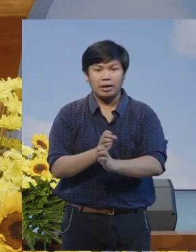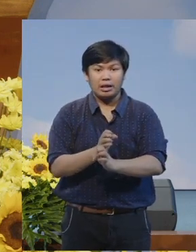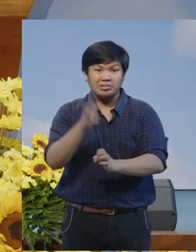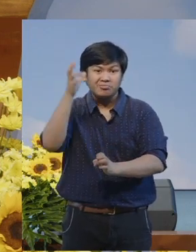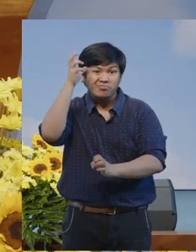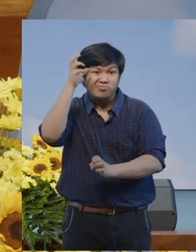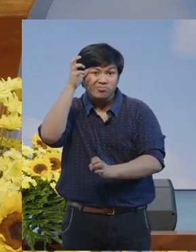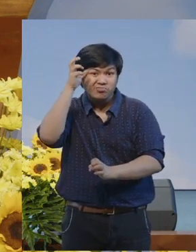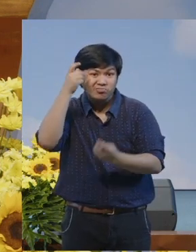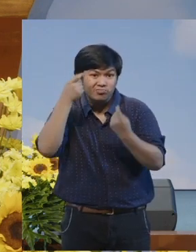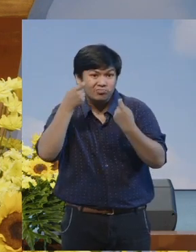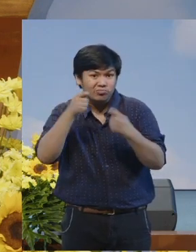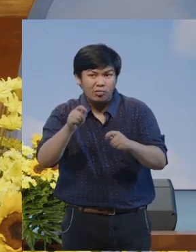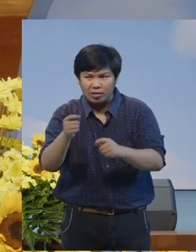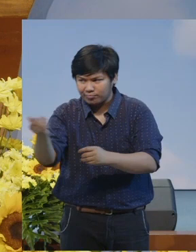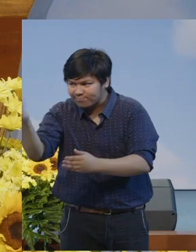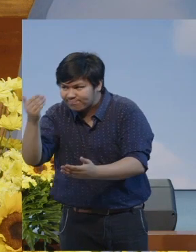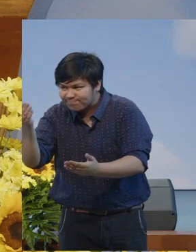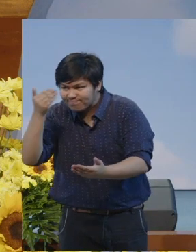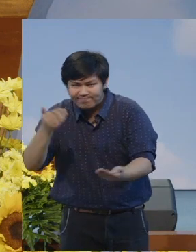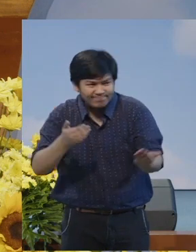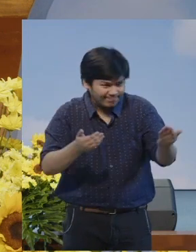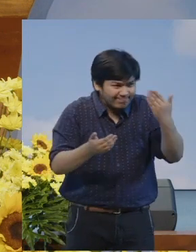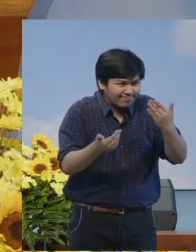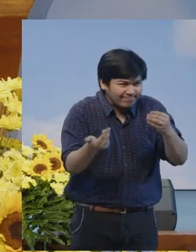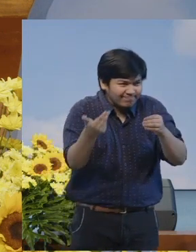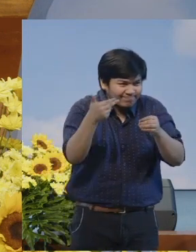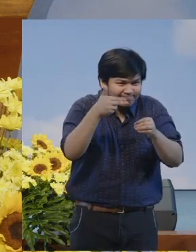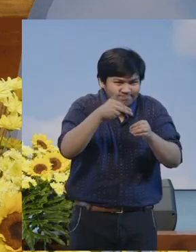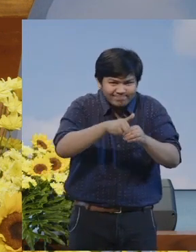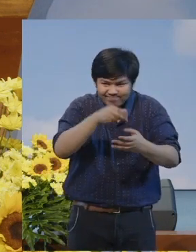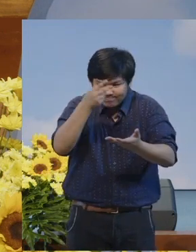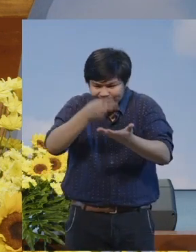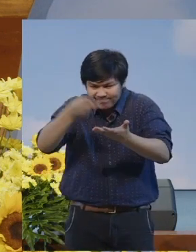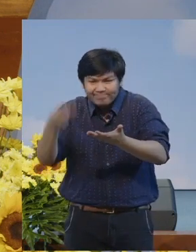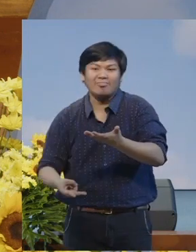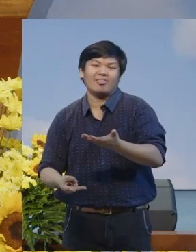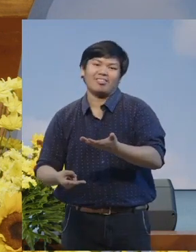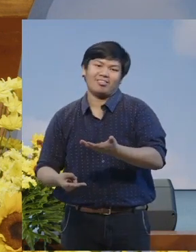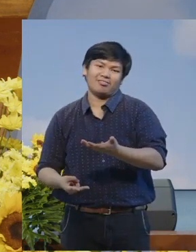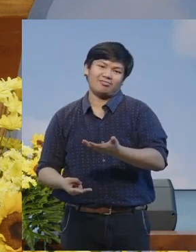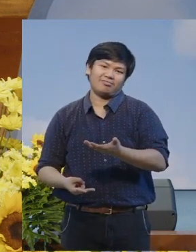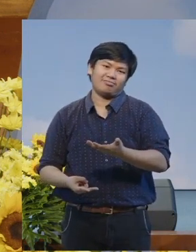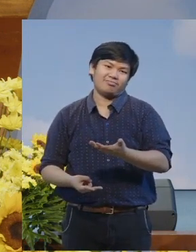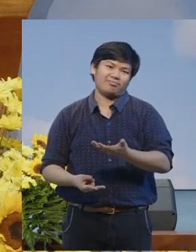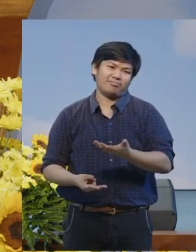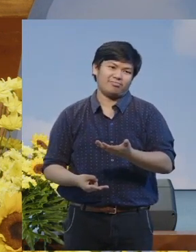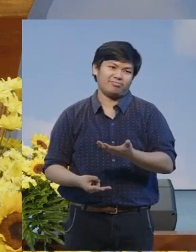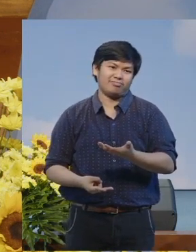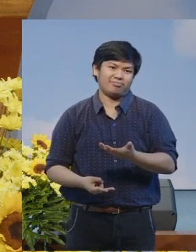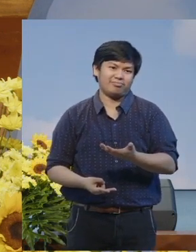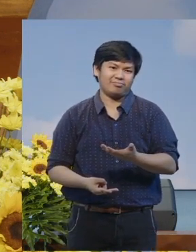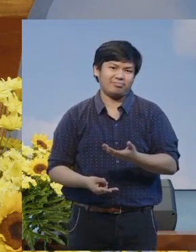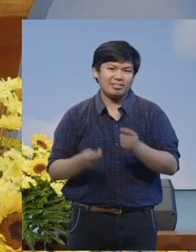naghahanap sila ng damay sa kanilang panlilinlang at pananakit sa